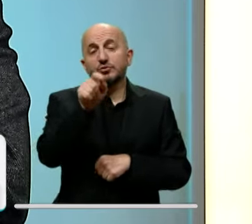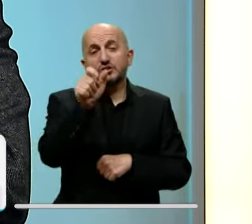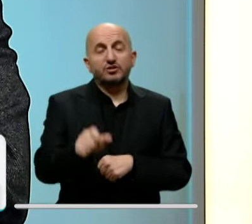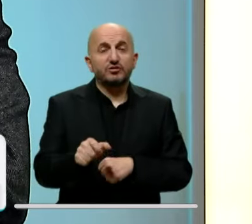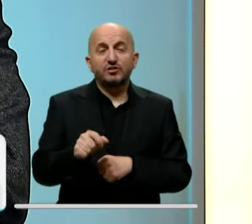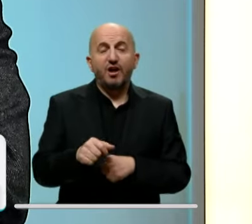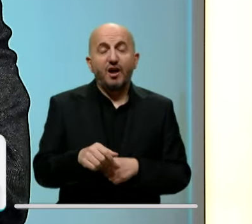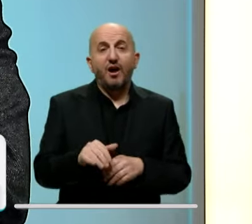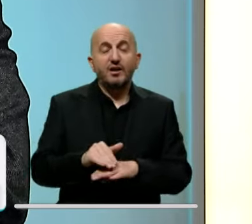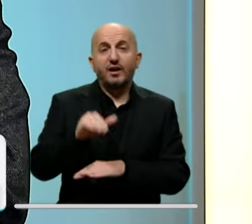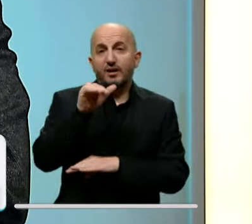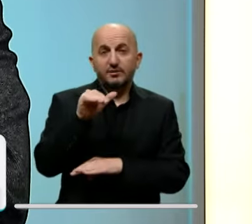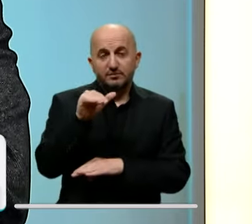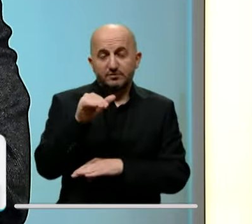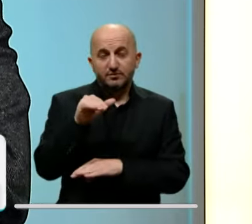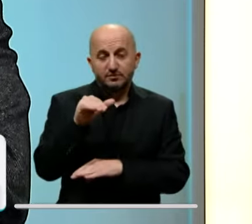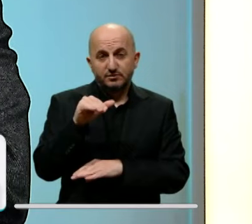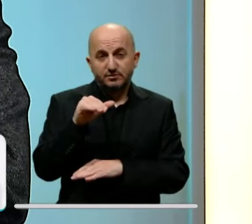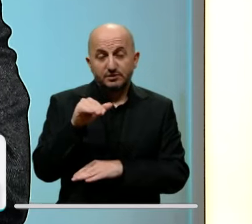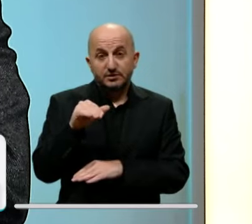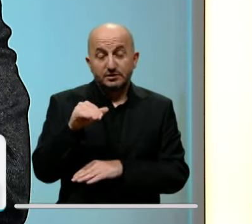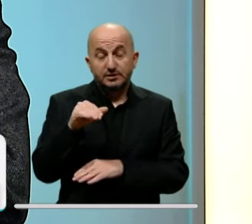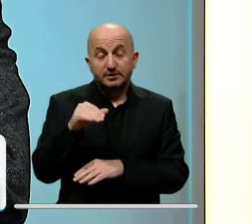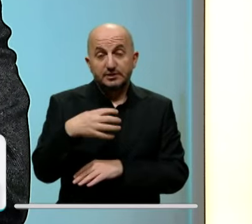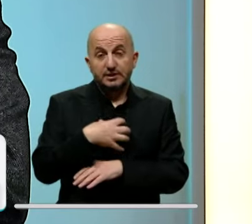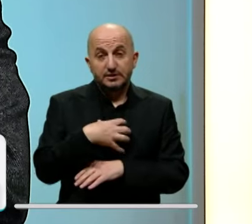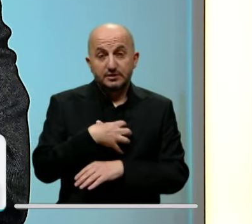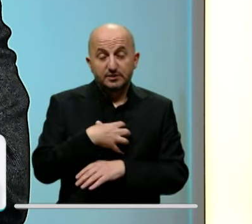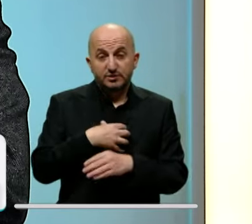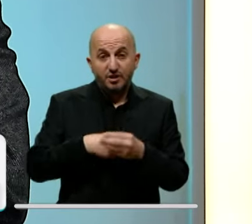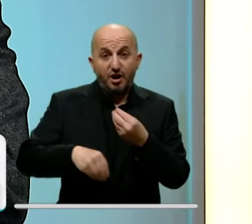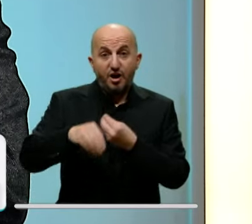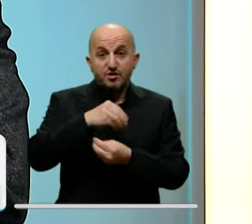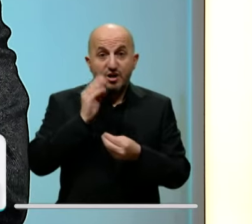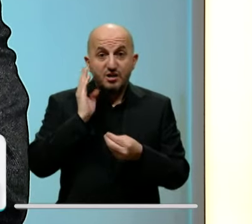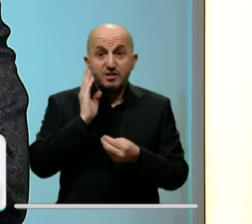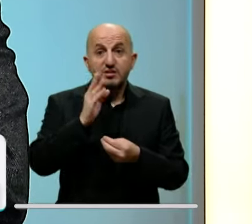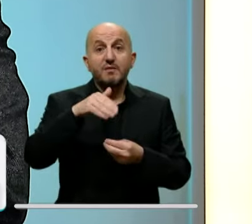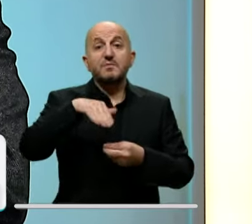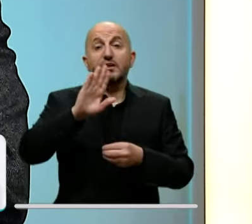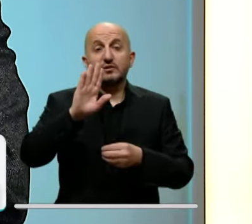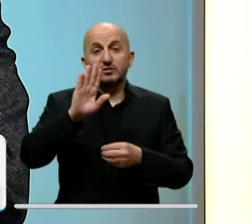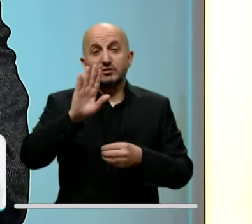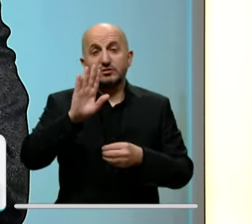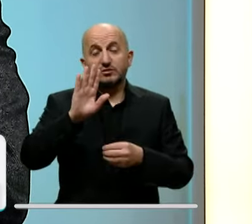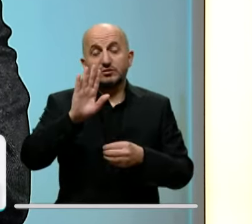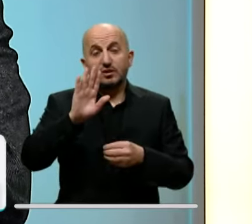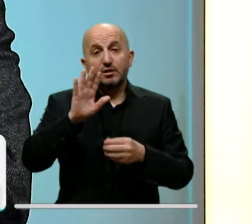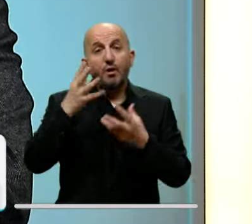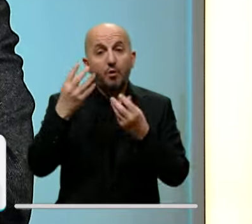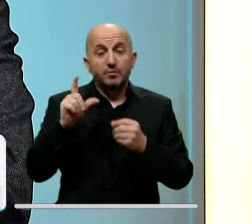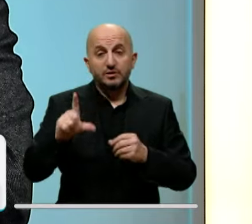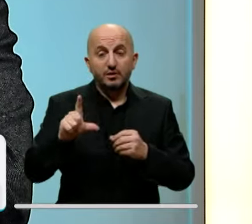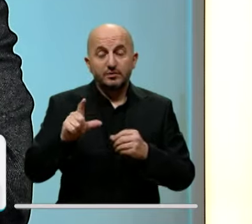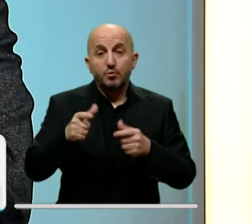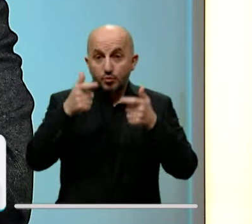hali hayatındayken kesinlikle kendisinin hacca gidemeyecek derecede olması lazım